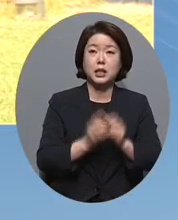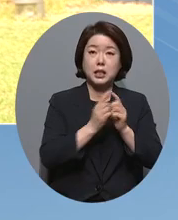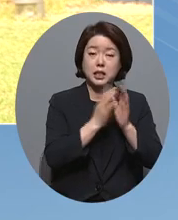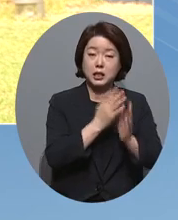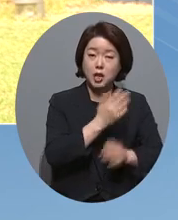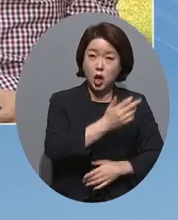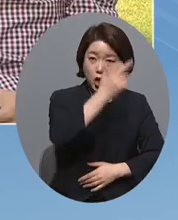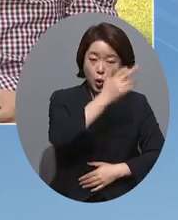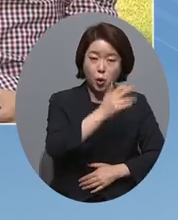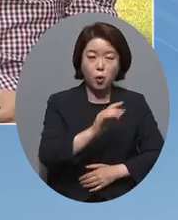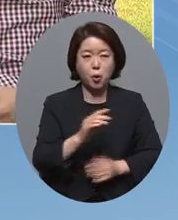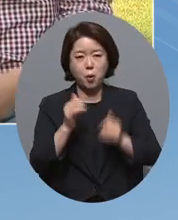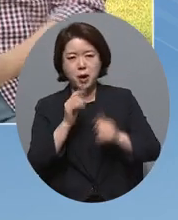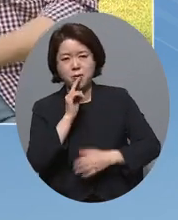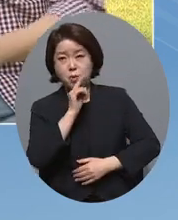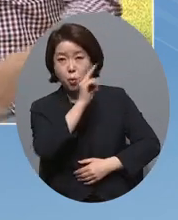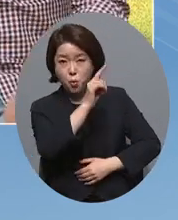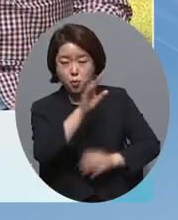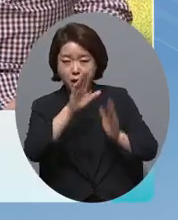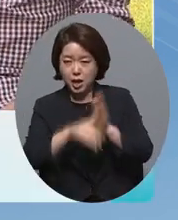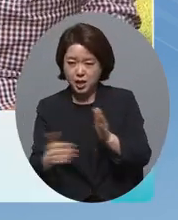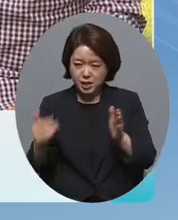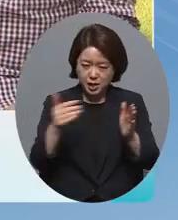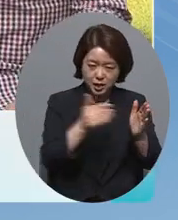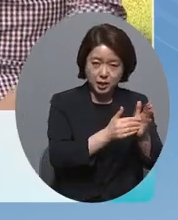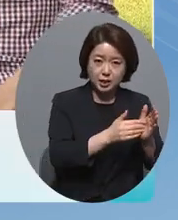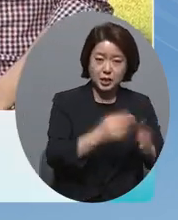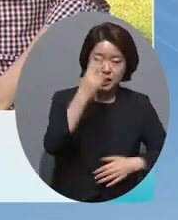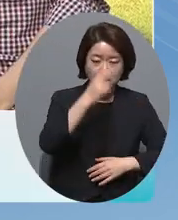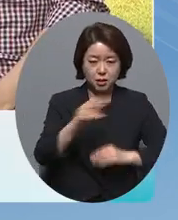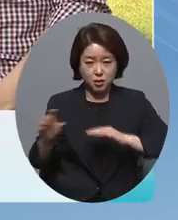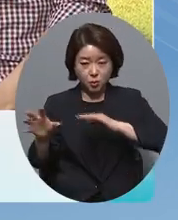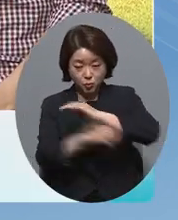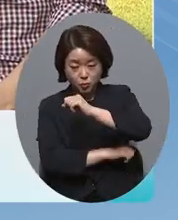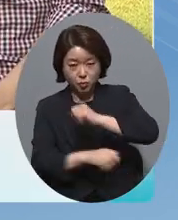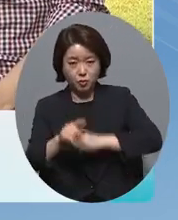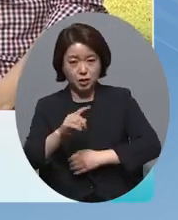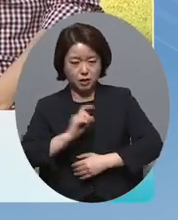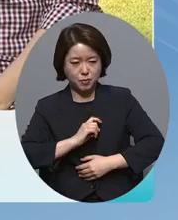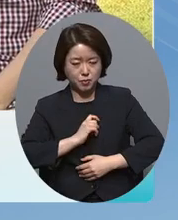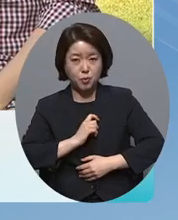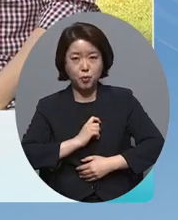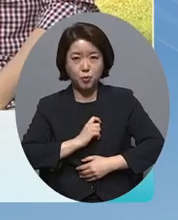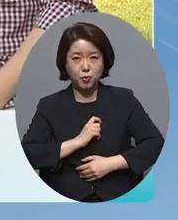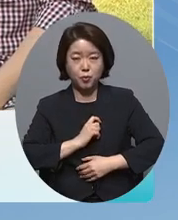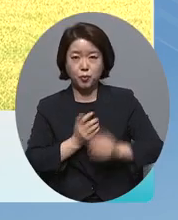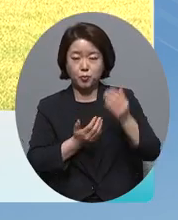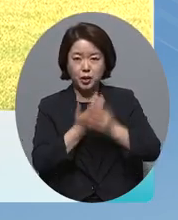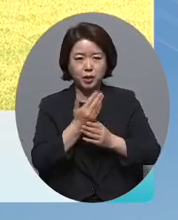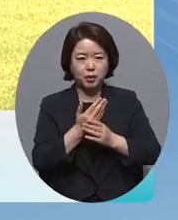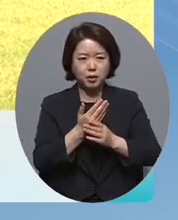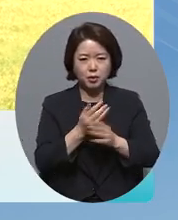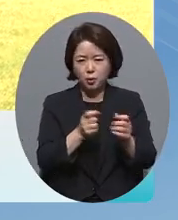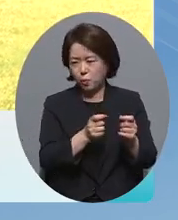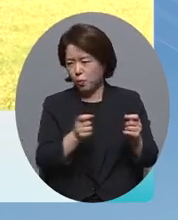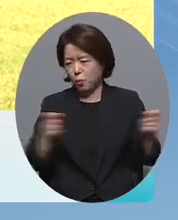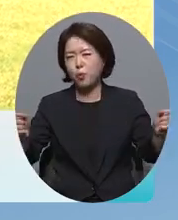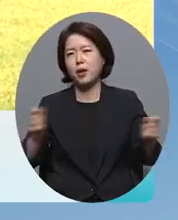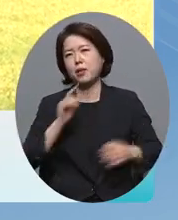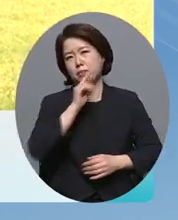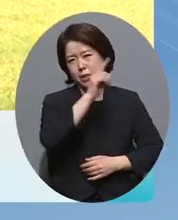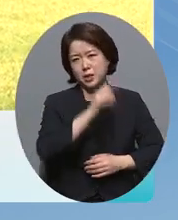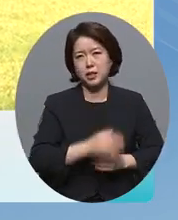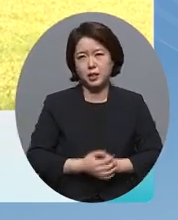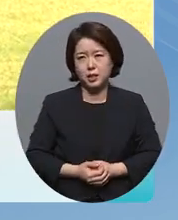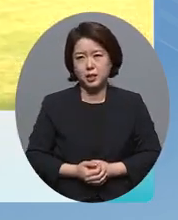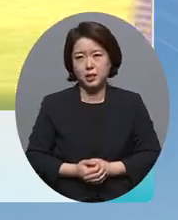고소하는 데까지도 제가 알기로는 어떤 친형의 횡령 의혹이 나온 이후로도 한참 시간이 걸렸거든요 그만큼 본인의 어떤 피해